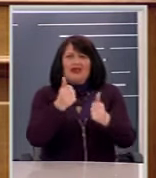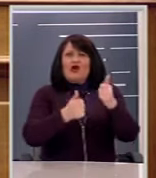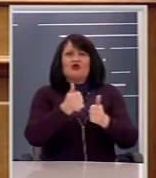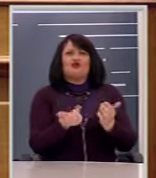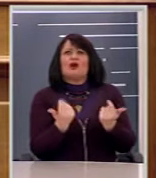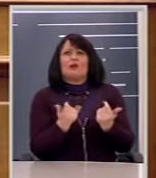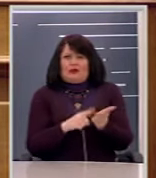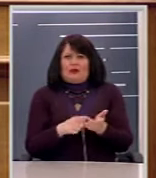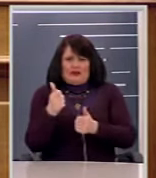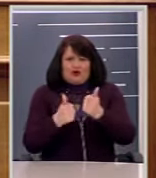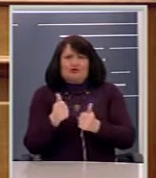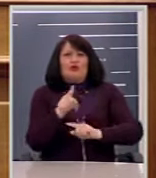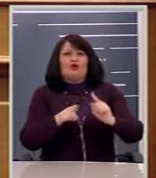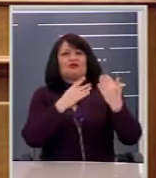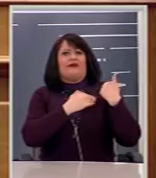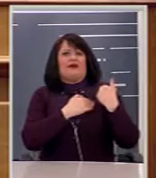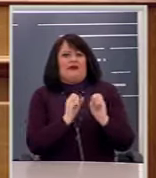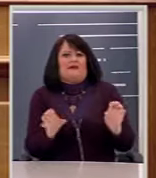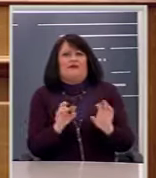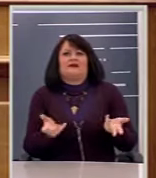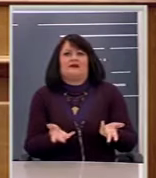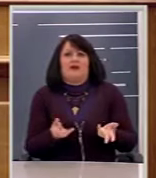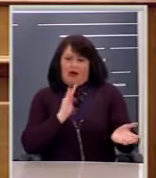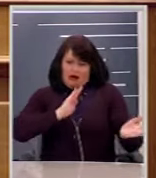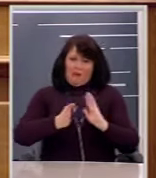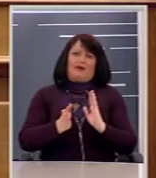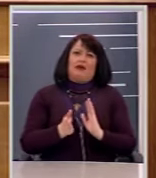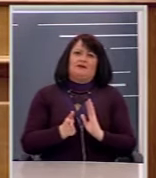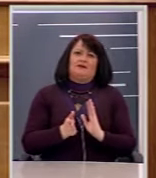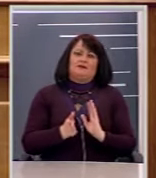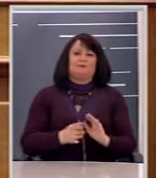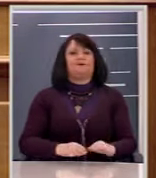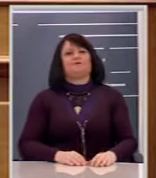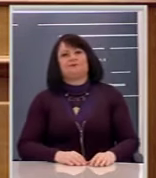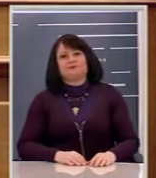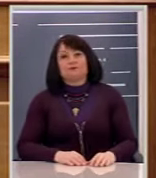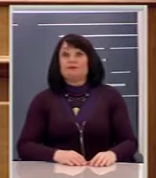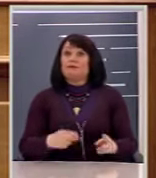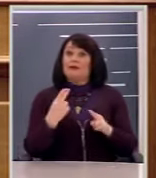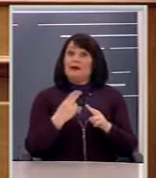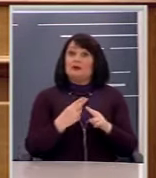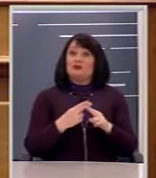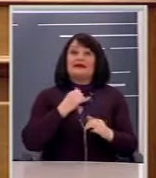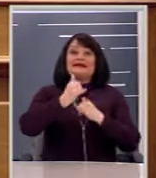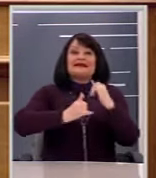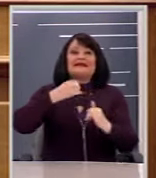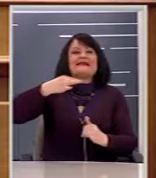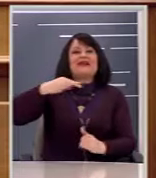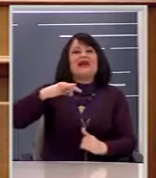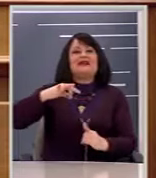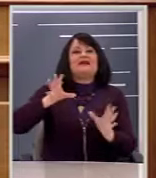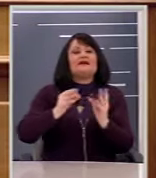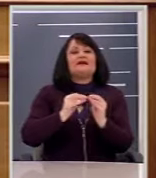διαδικασία όπως θα έπρεπε. Και βεβαίως προχωράμε στις περίφημες ιστοσελίδες, οι